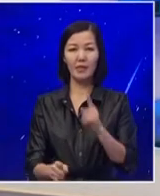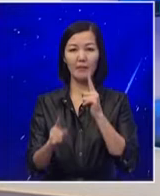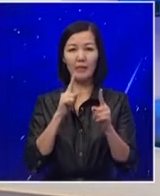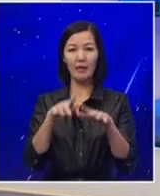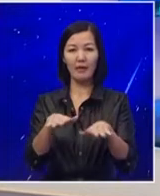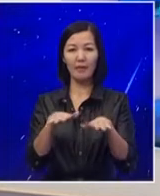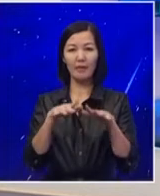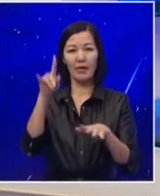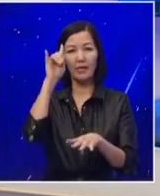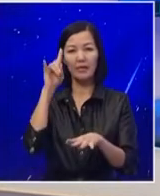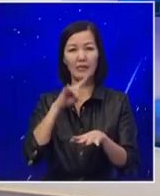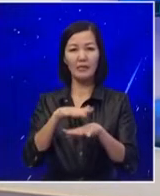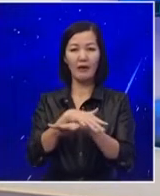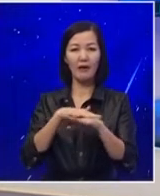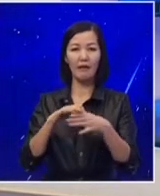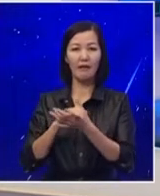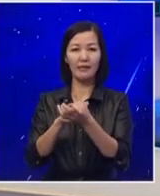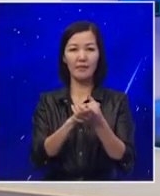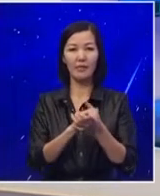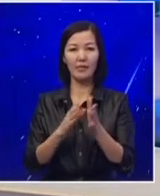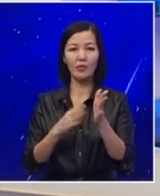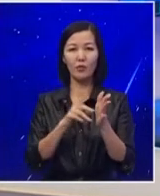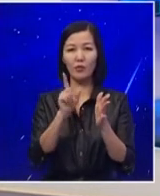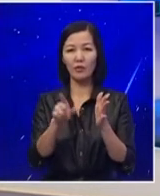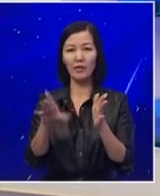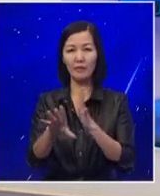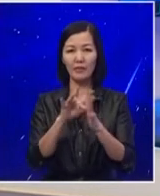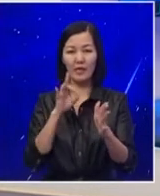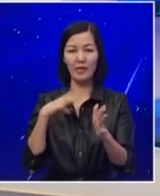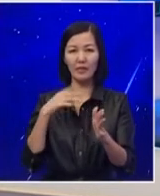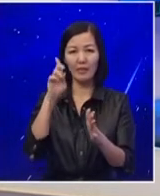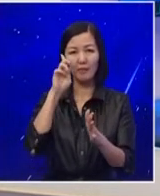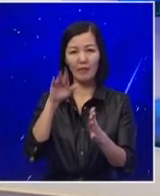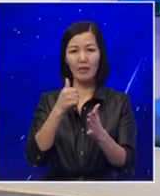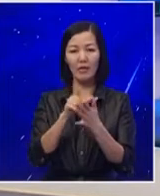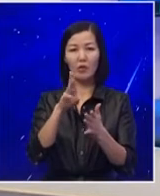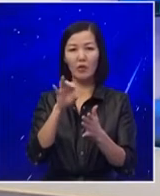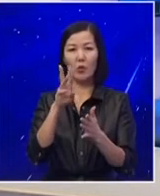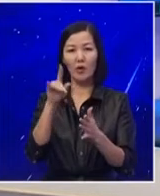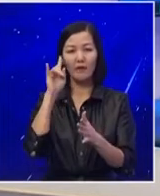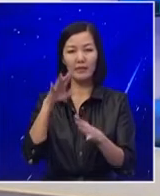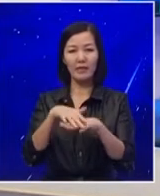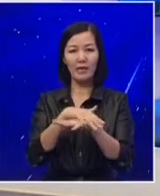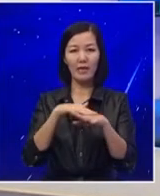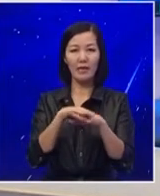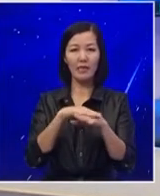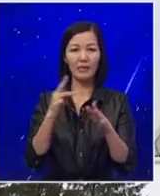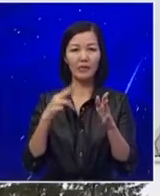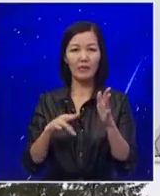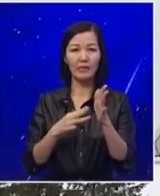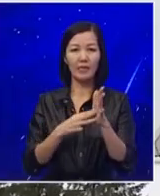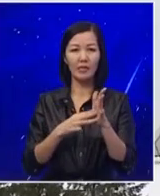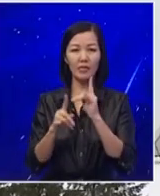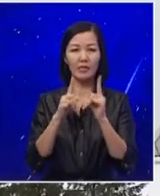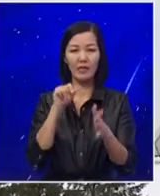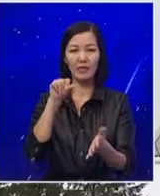Парламент мәжілісіне Қазақстан халқы ассамблеясынан 9 депутат сайланды. Мемлекет басшысы Қасым Жомарт Тоқаев Қазақстан халқы ассамблеясының